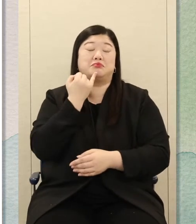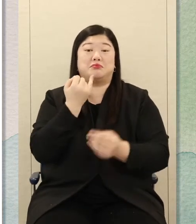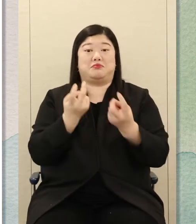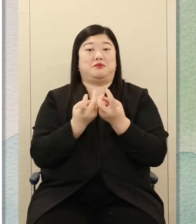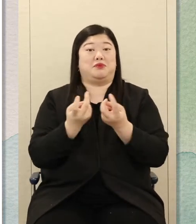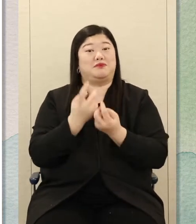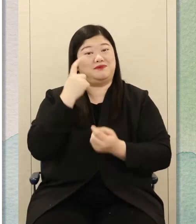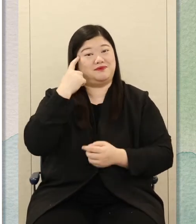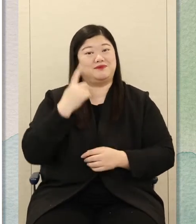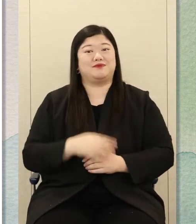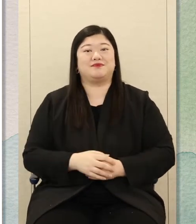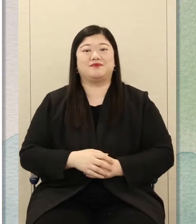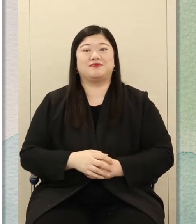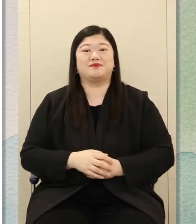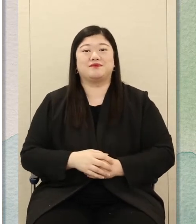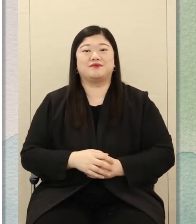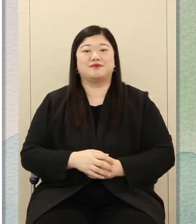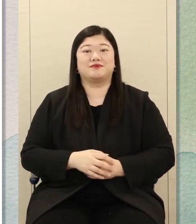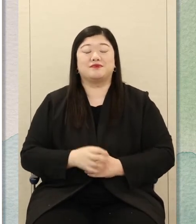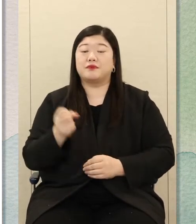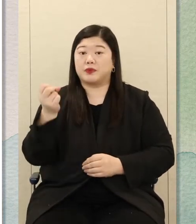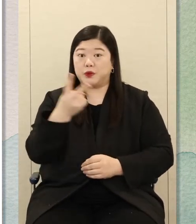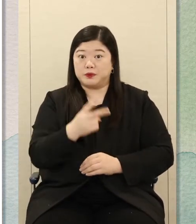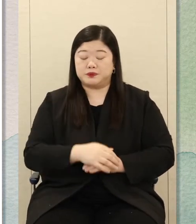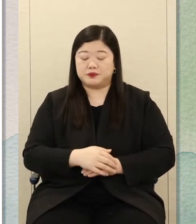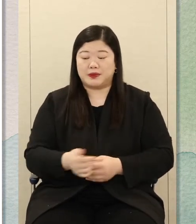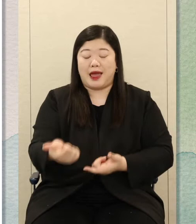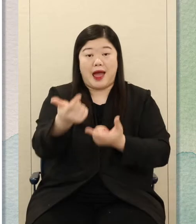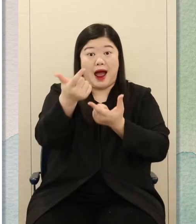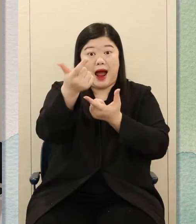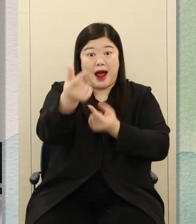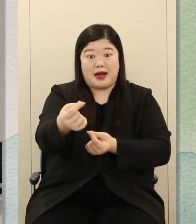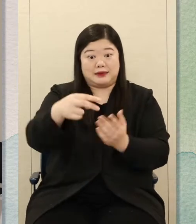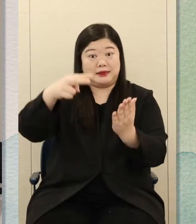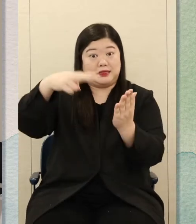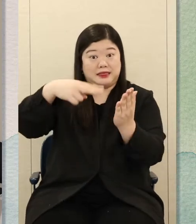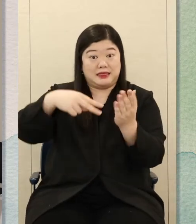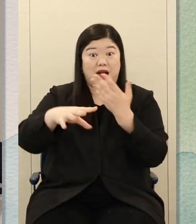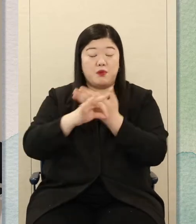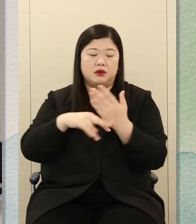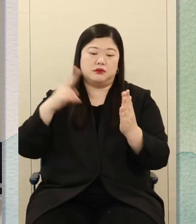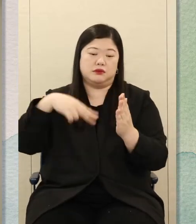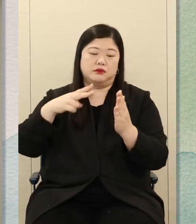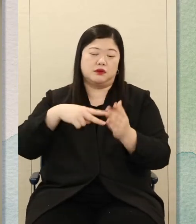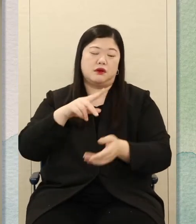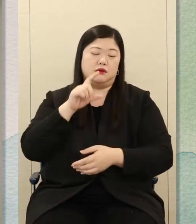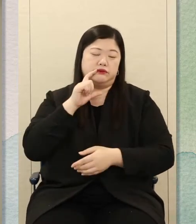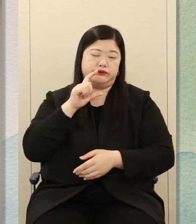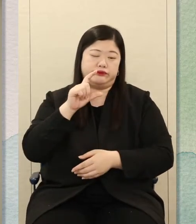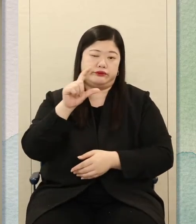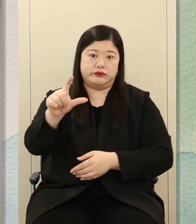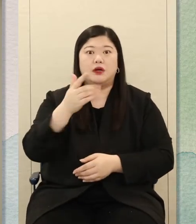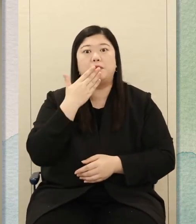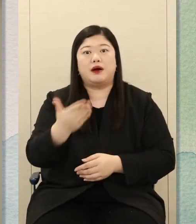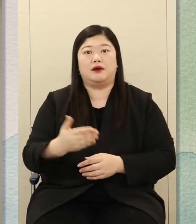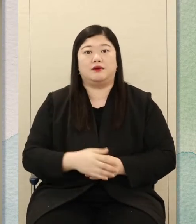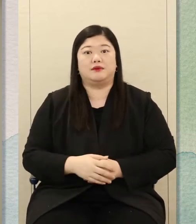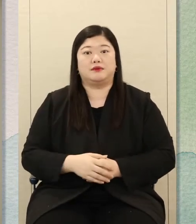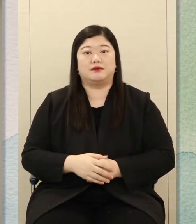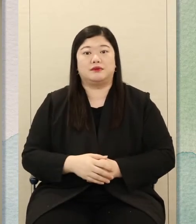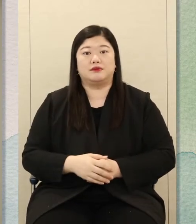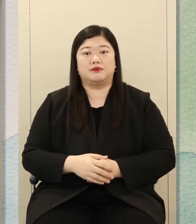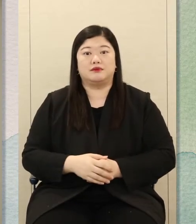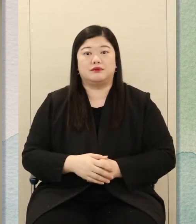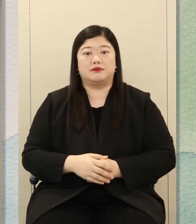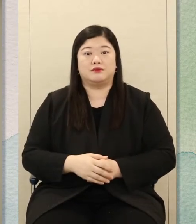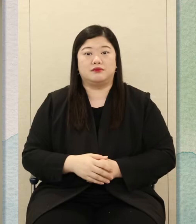그리고 같이 읽기가 제일 좋은 거, 책을 꾸준히 읽는 방법이다. 이건 누구나 쉽게 알 수